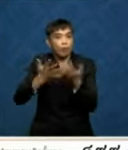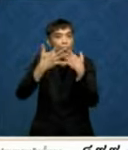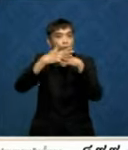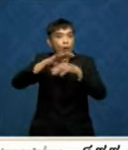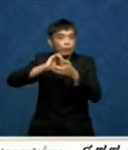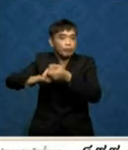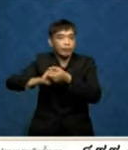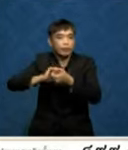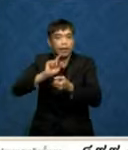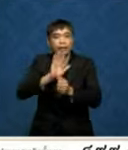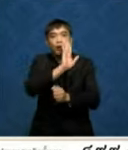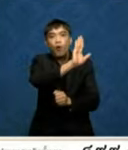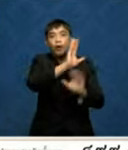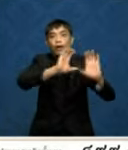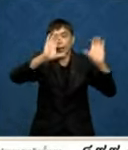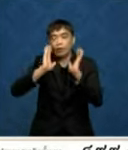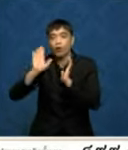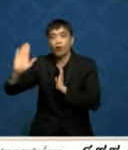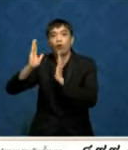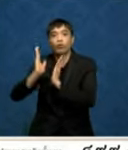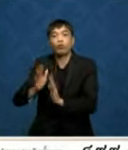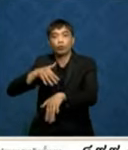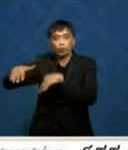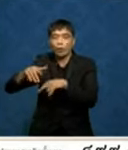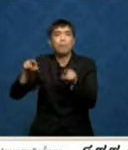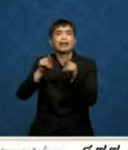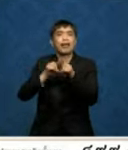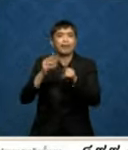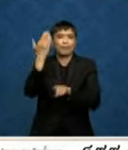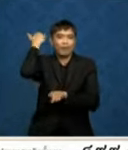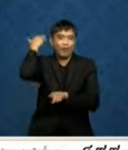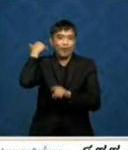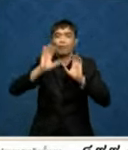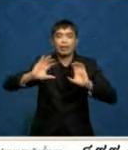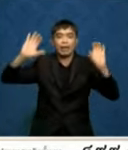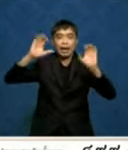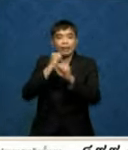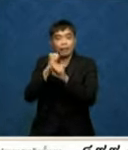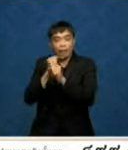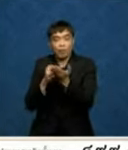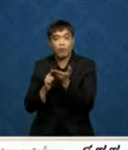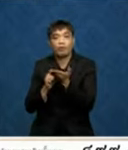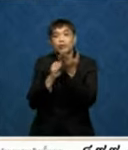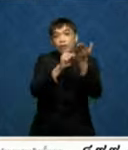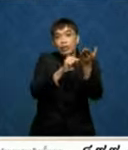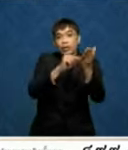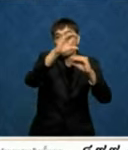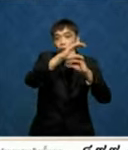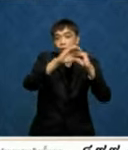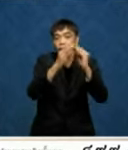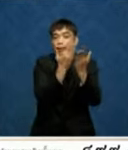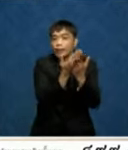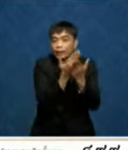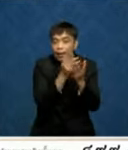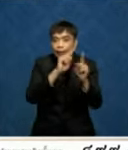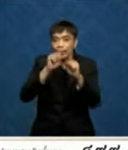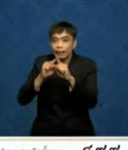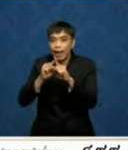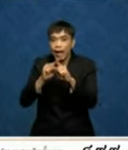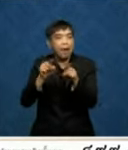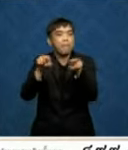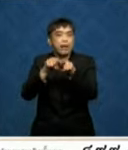เปรียบเทียบกับโครงการอื่นๆในอดีตของรัฐก็เป็นเช่นนี้ครับเราตั้งงบประมาณมาทุกครั้งเป็นเช่นนี้มาโดยตลอดไม่ว่าจะเป็นงบประมาณใดนะครับ